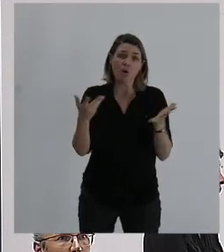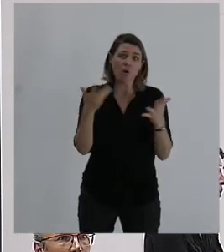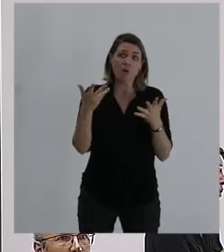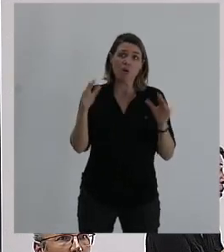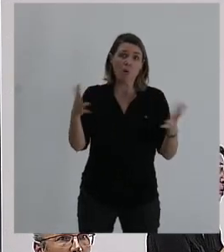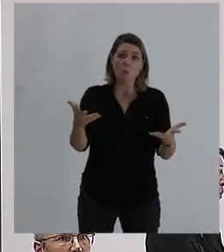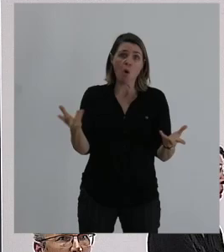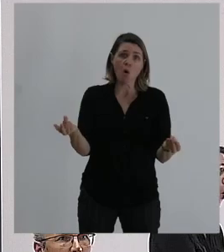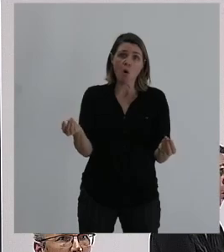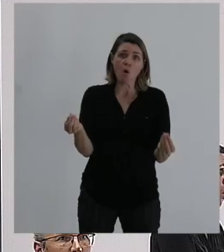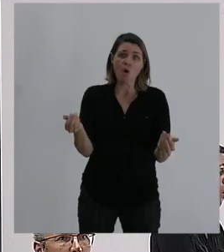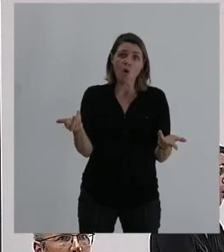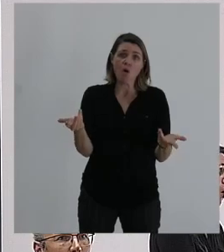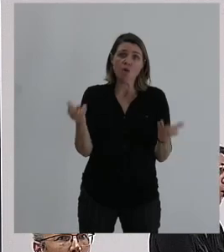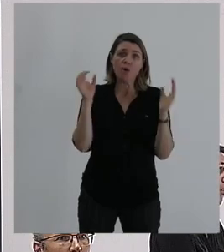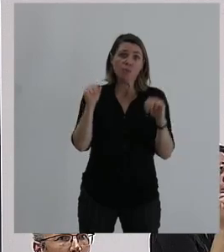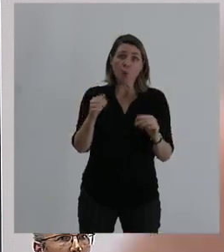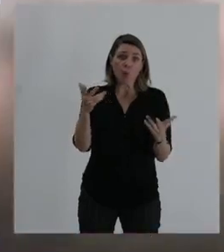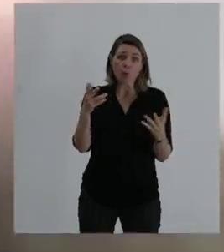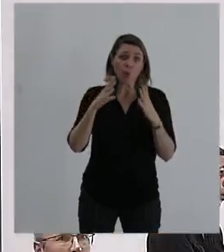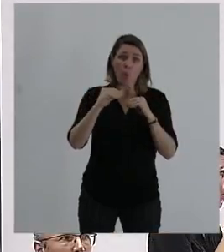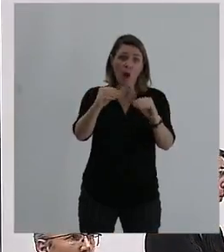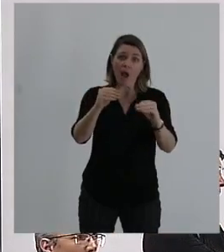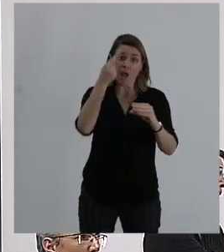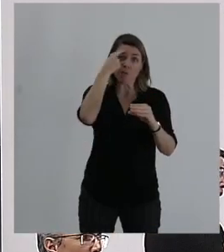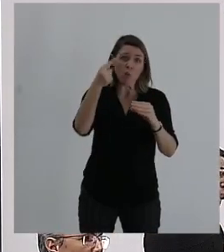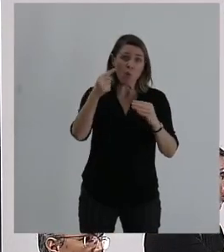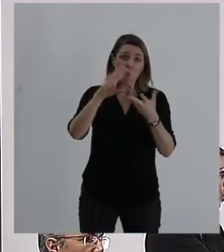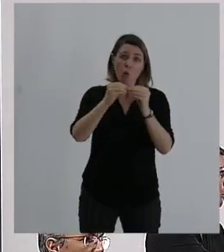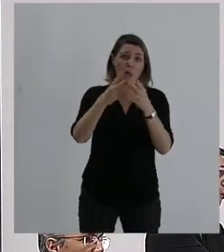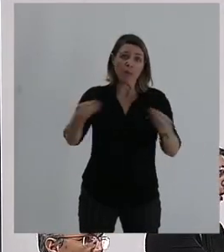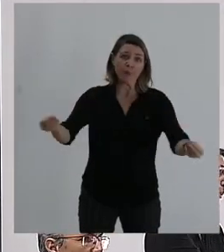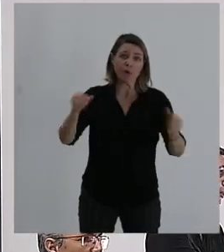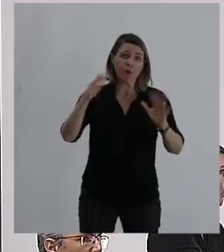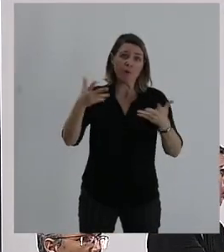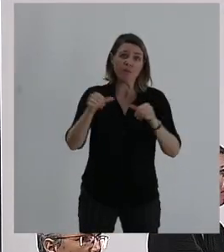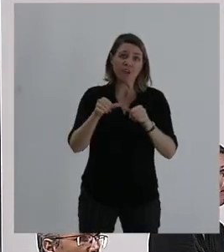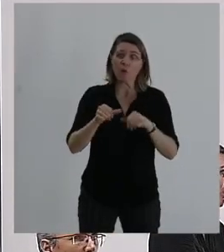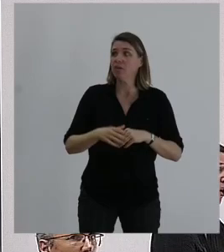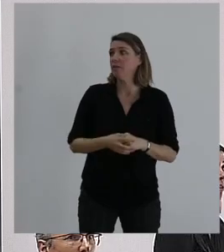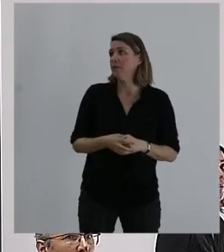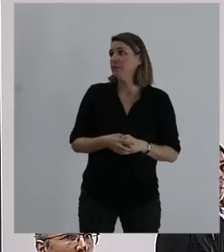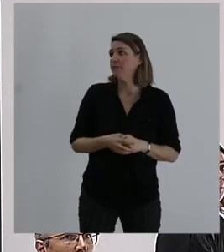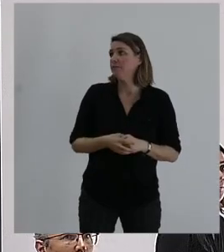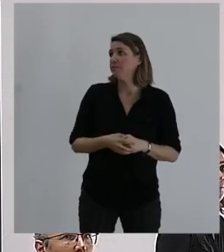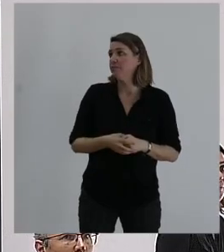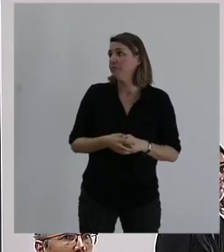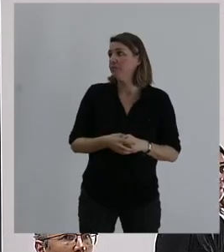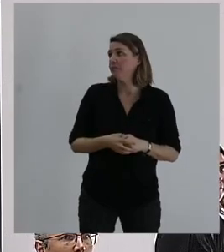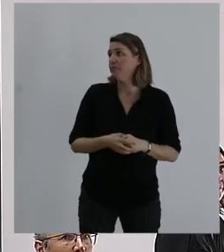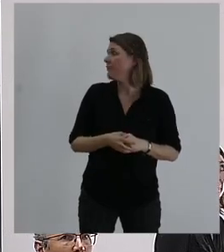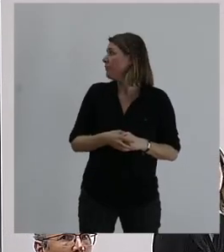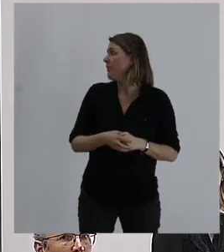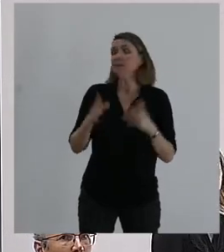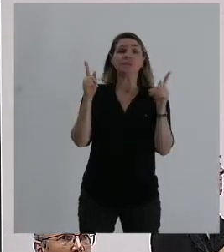de dire ce qu'ils comptaient faire concrètement pour régler le problème. Très bien. C'est